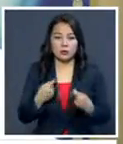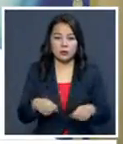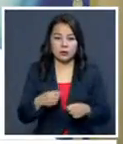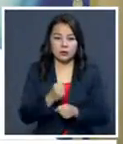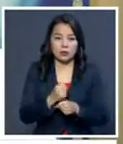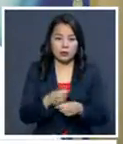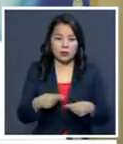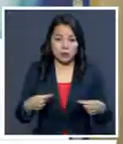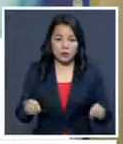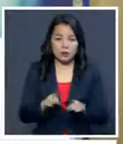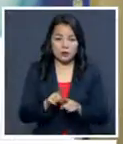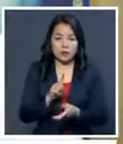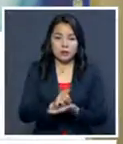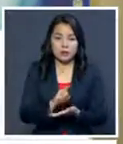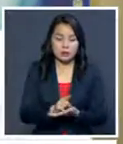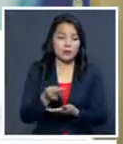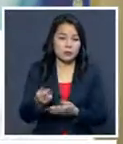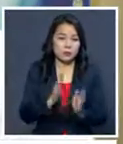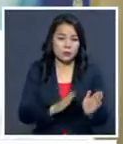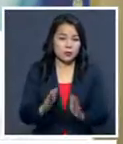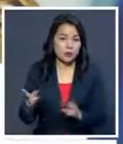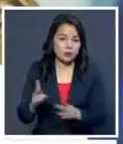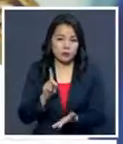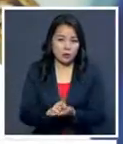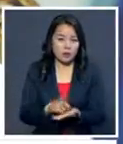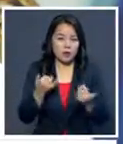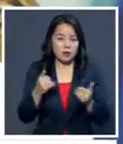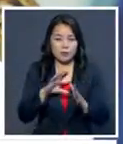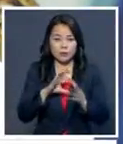пайдаланушылар салықтық қарыздан босатылмайды. Жақын арада салық